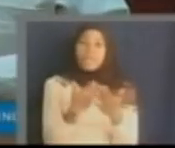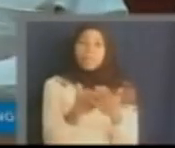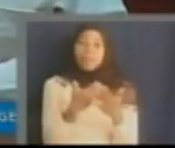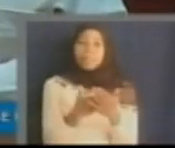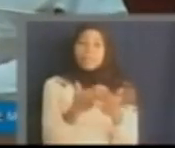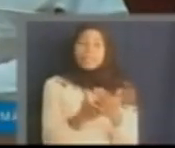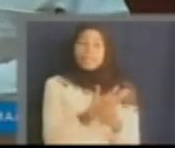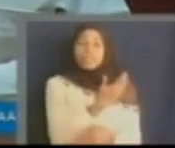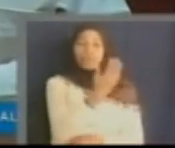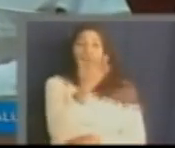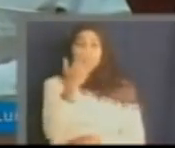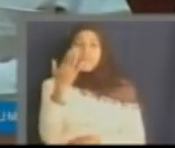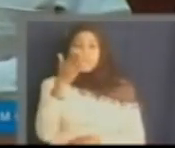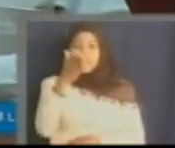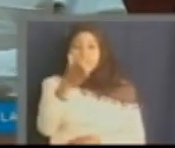aina hiyo.